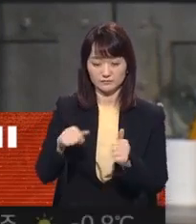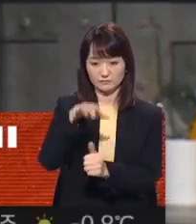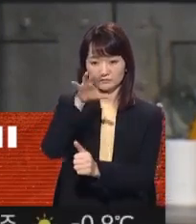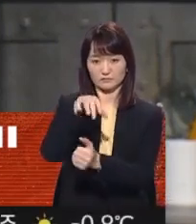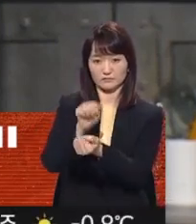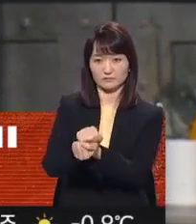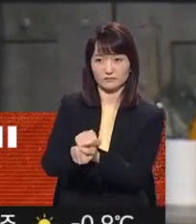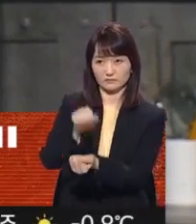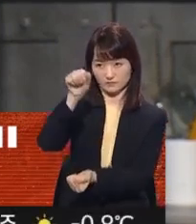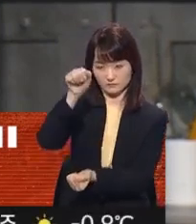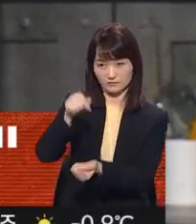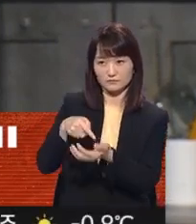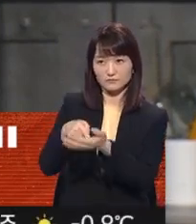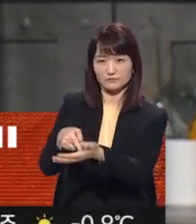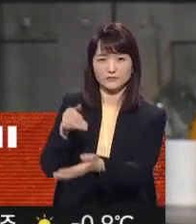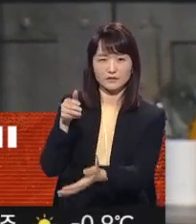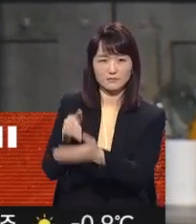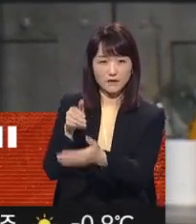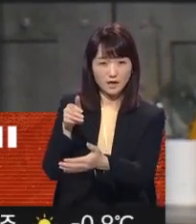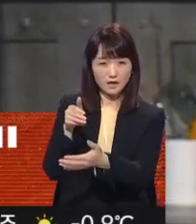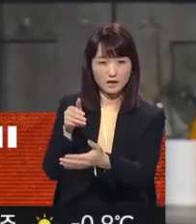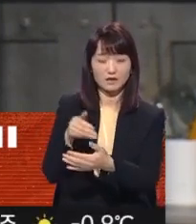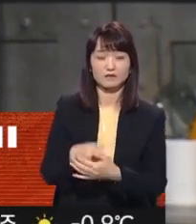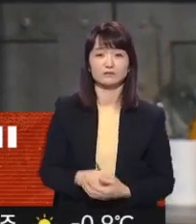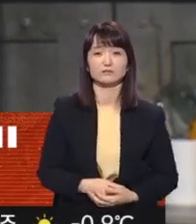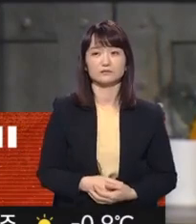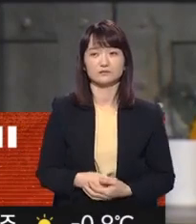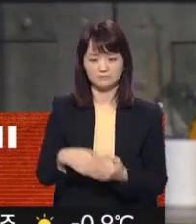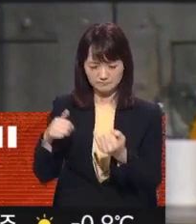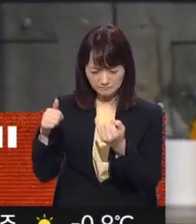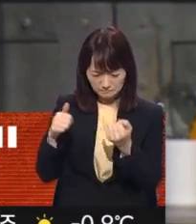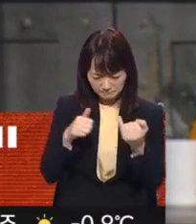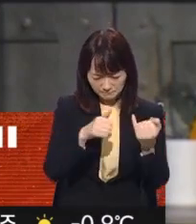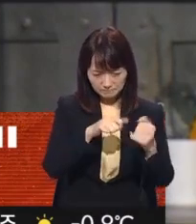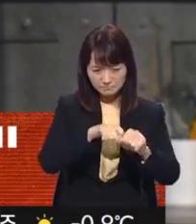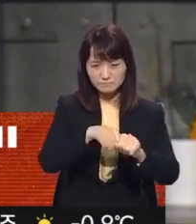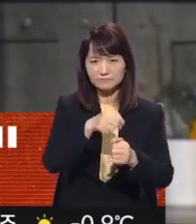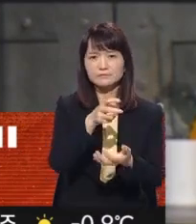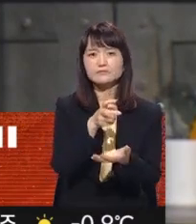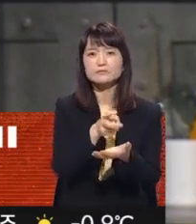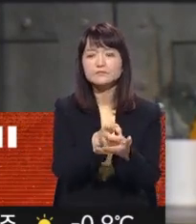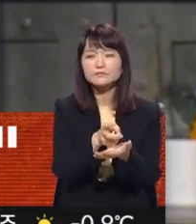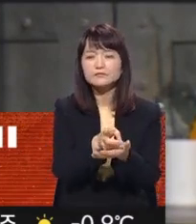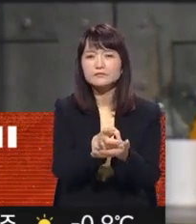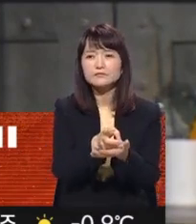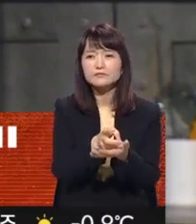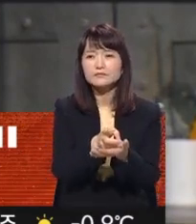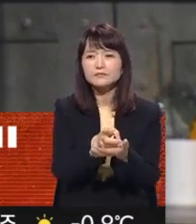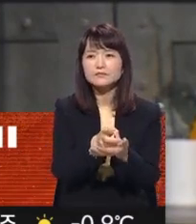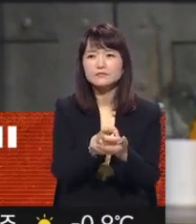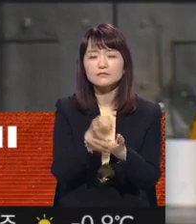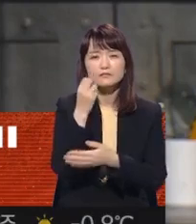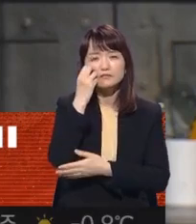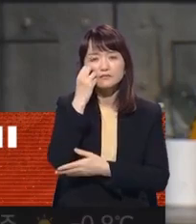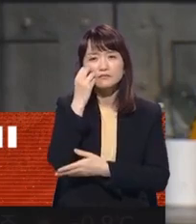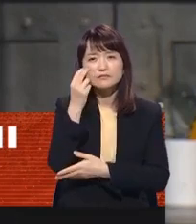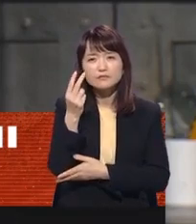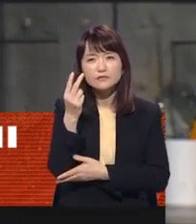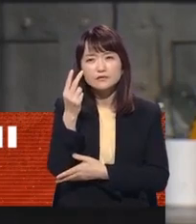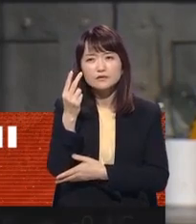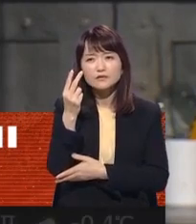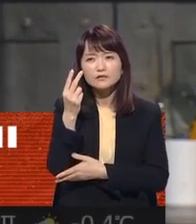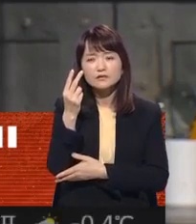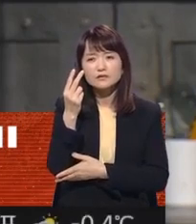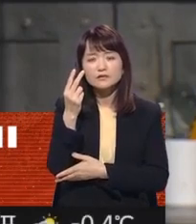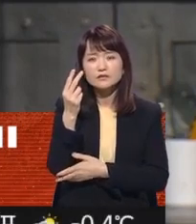청구하는데 법원이 구속영장을 받아주지 않아요 그러다 보니까 스토킹 처벌법에 잠정 조치 사후라는게 있습니다 그게 2개월 동안 유추할 수 있는데 그